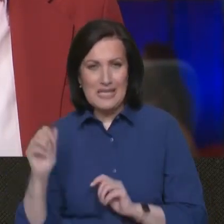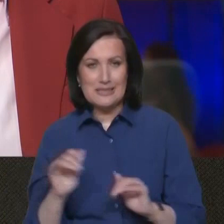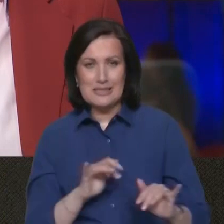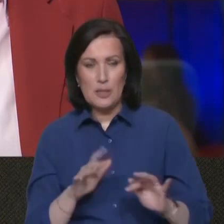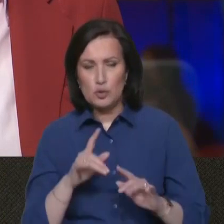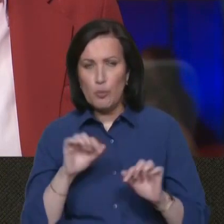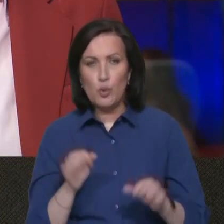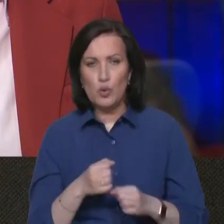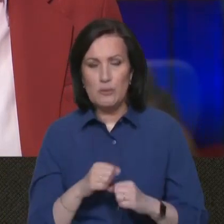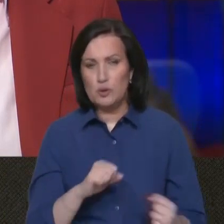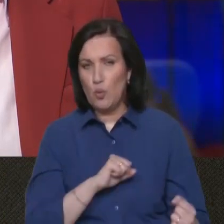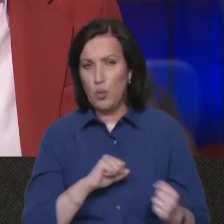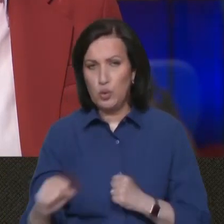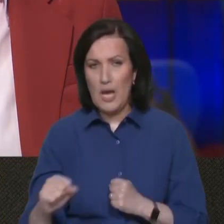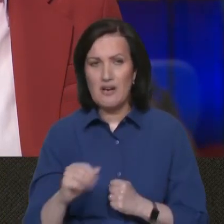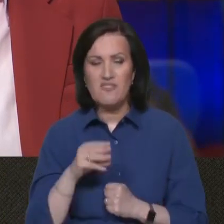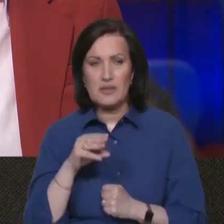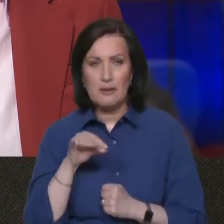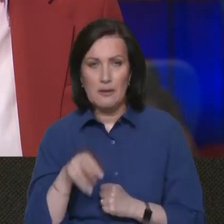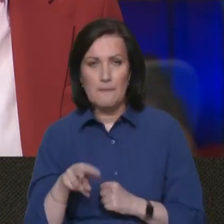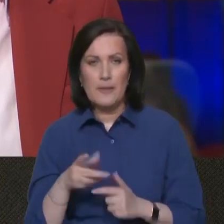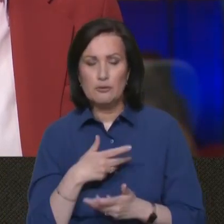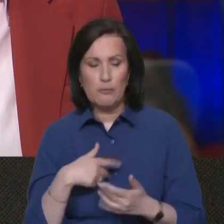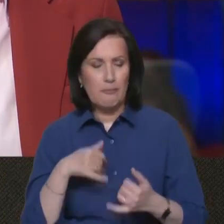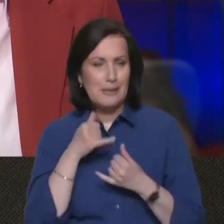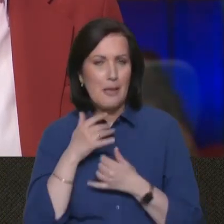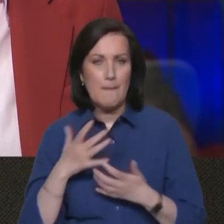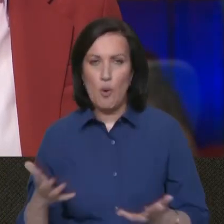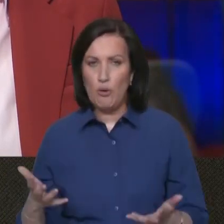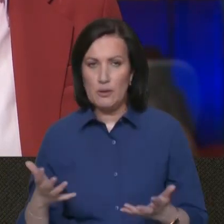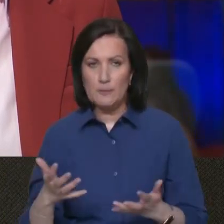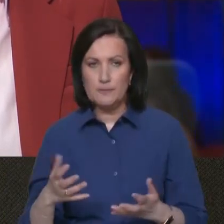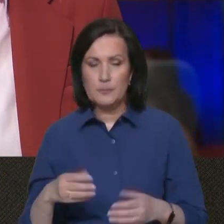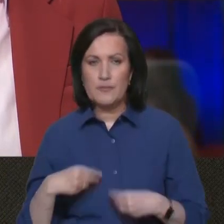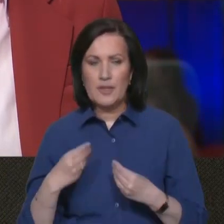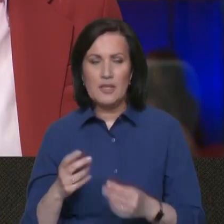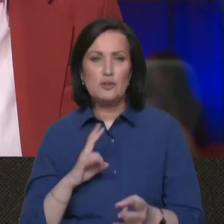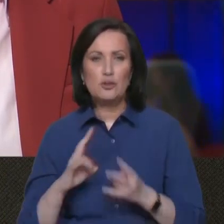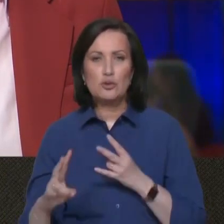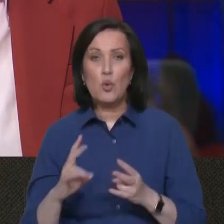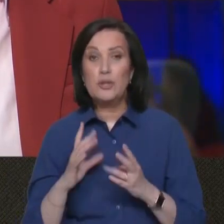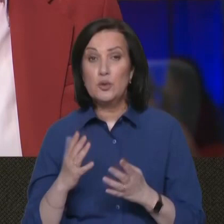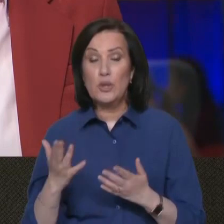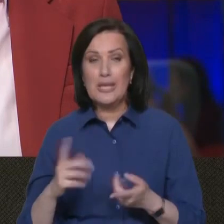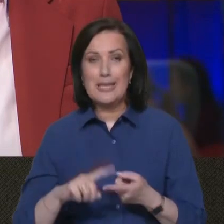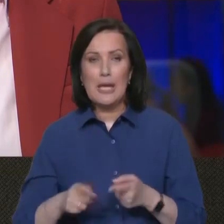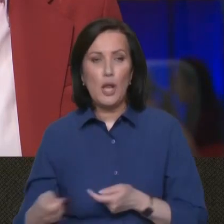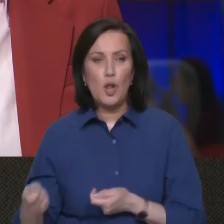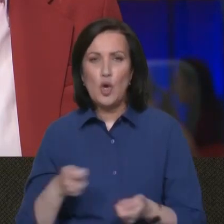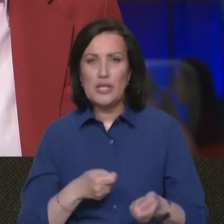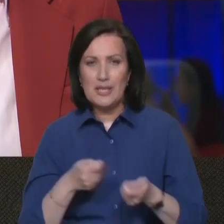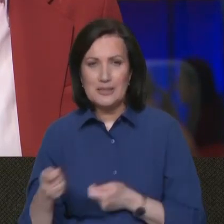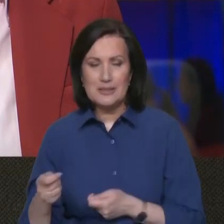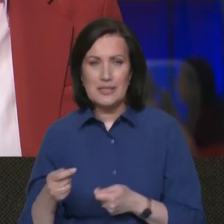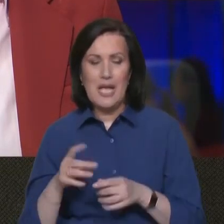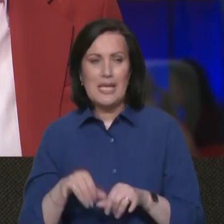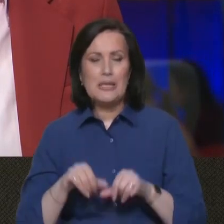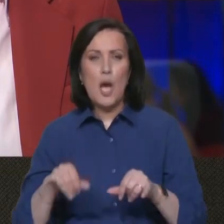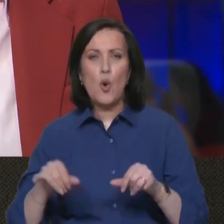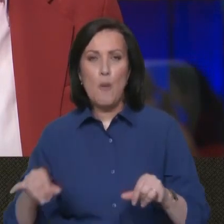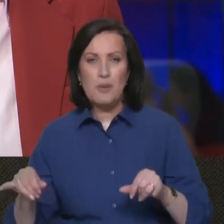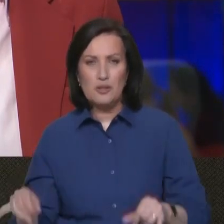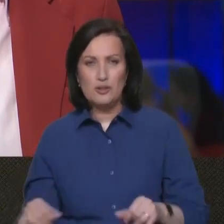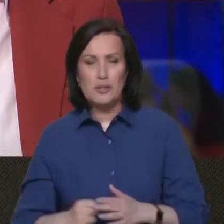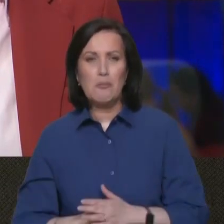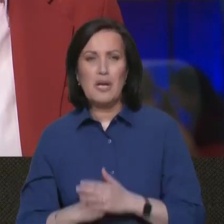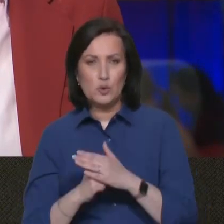щоб унеможливити удари по їх тилам, для того, щоб ми не могли нанести шкоди не просто їх логістиці, а їх накопиченням,